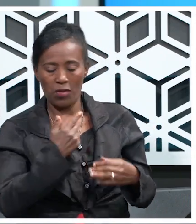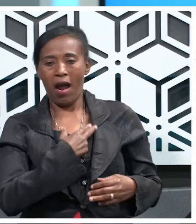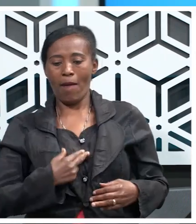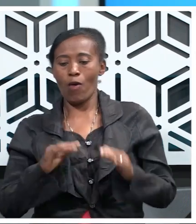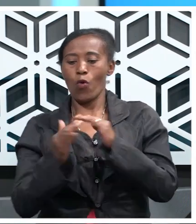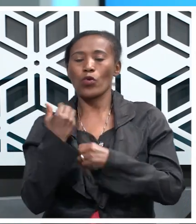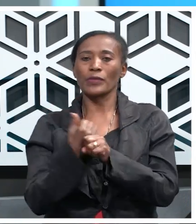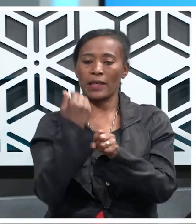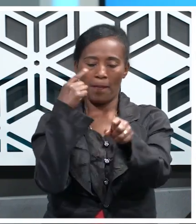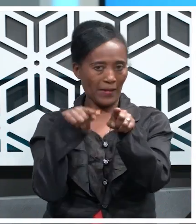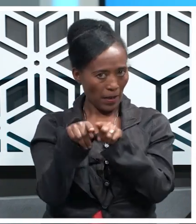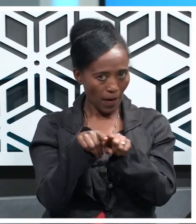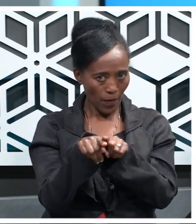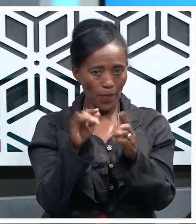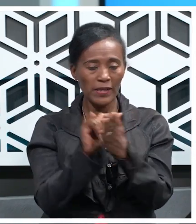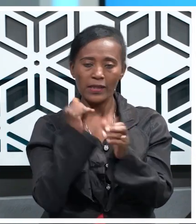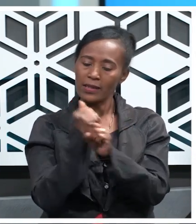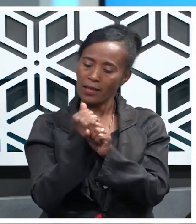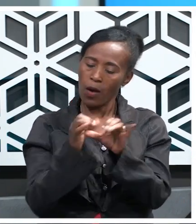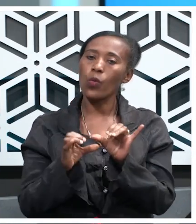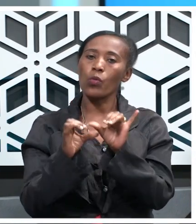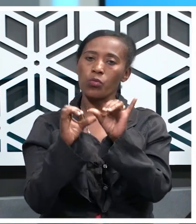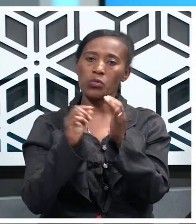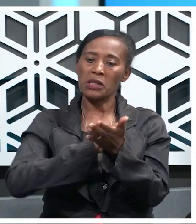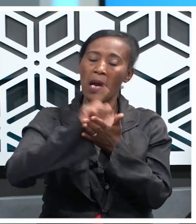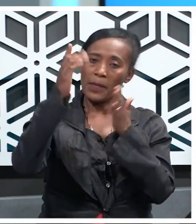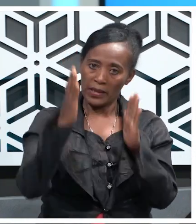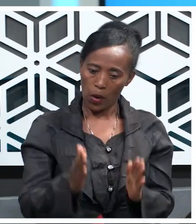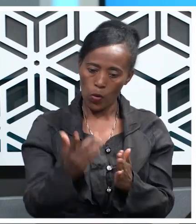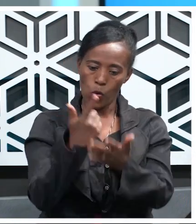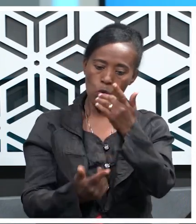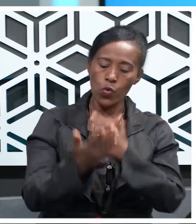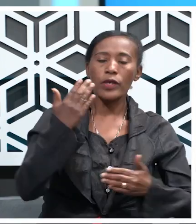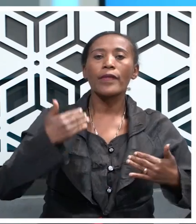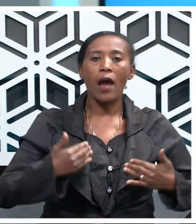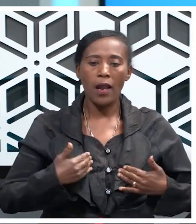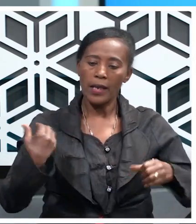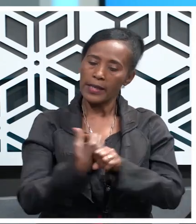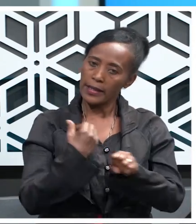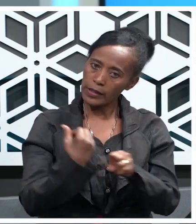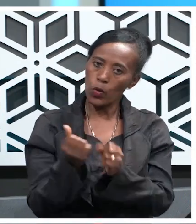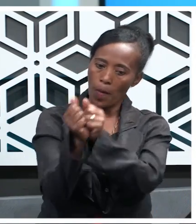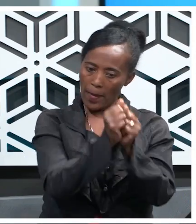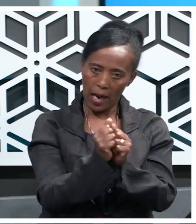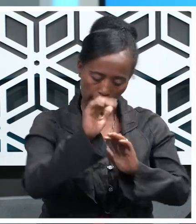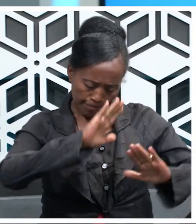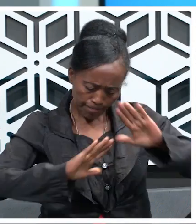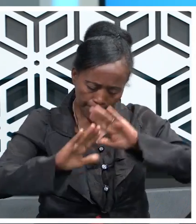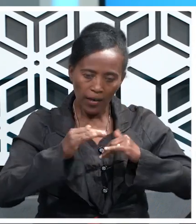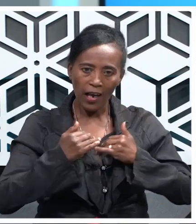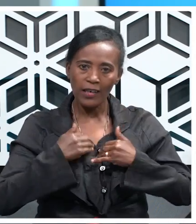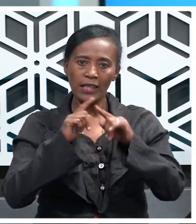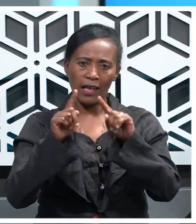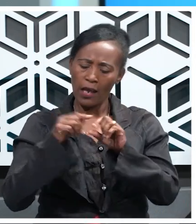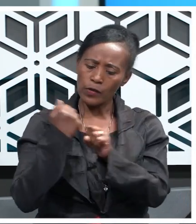ቢሰራ በሚል በመግባባት በዚህ መልኩ ሲሰራ ቆይቷል። ሳምንታዊ ውይይቶች አሉን፣ የተሰሩ ስራዎችን በጋራ